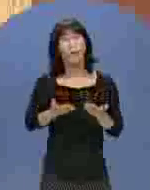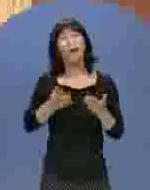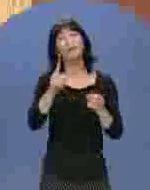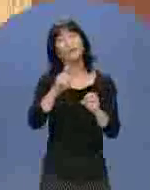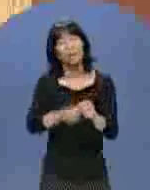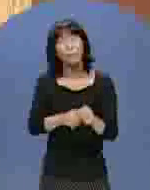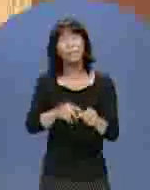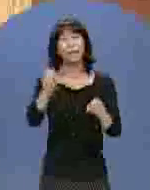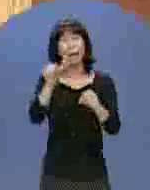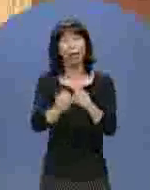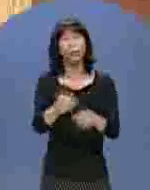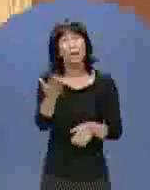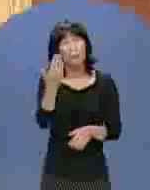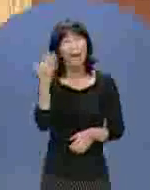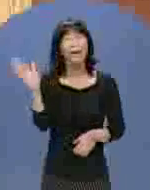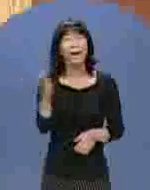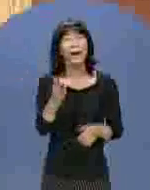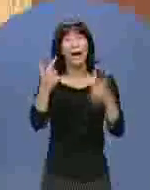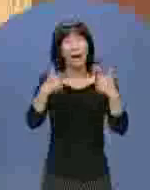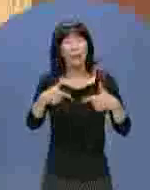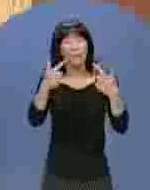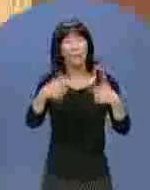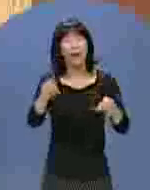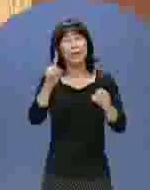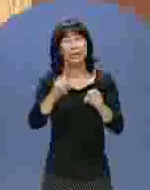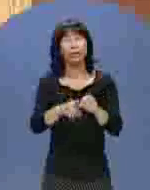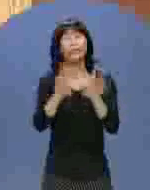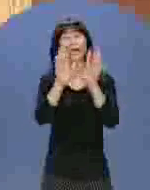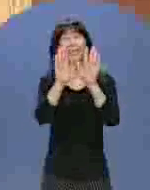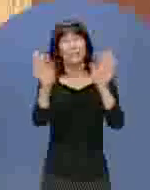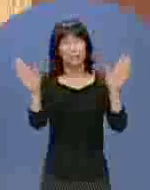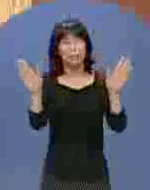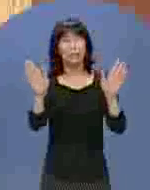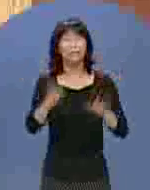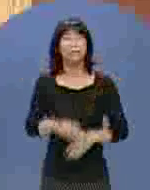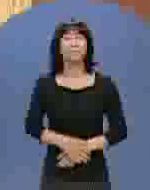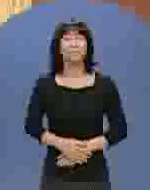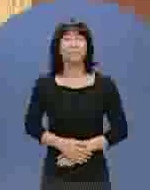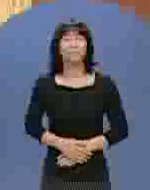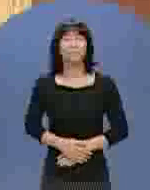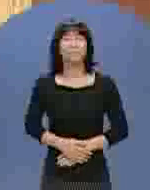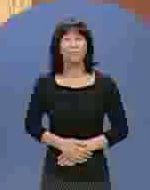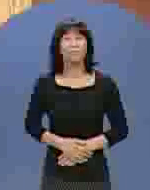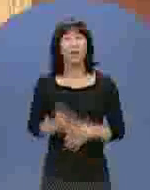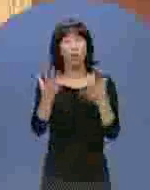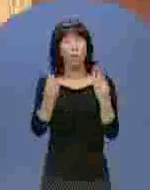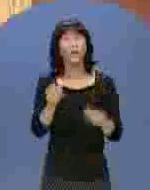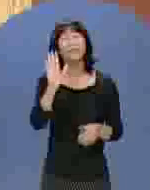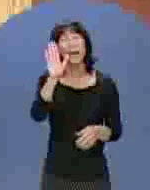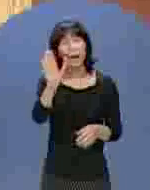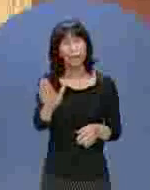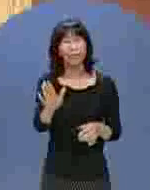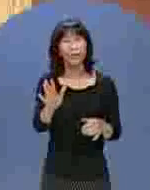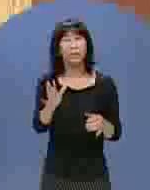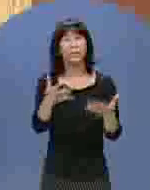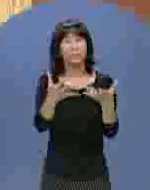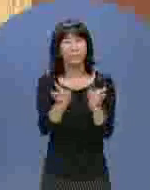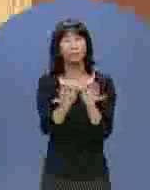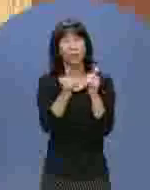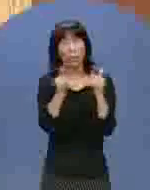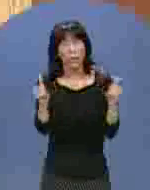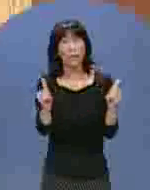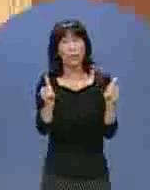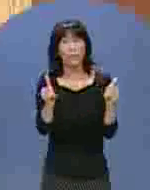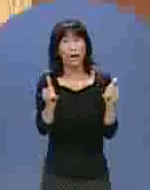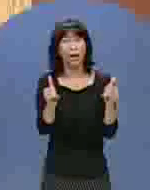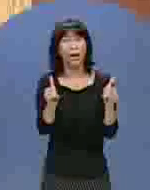年前から毎年開催しているものです。上演後のカーテンコールでメンバーたちは、舞台